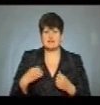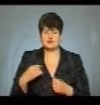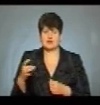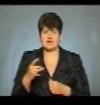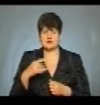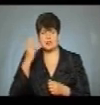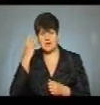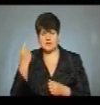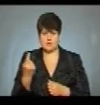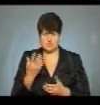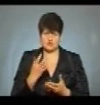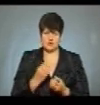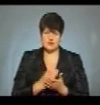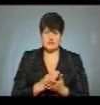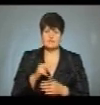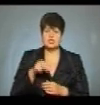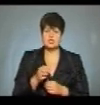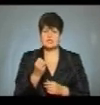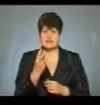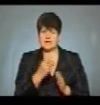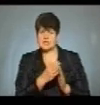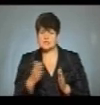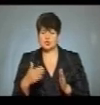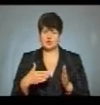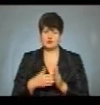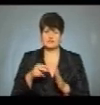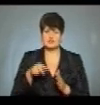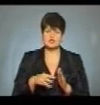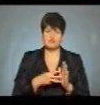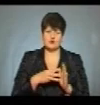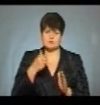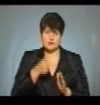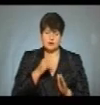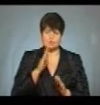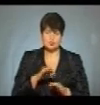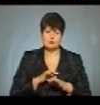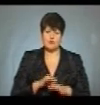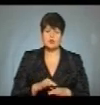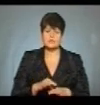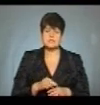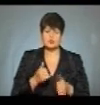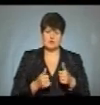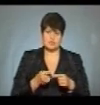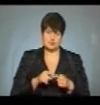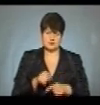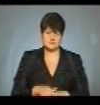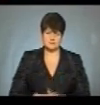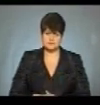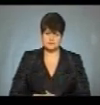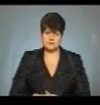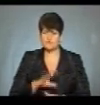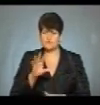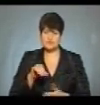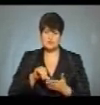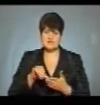і з Хмельницької області. Від 2013 по 2008 буде проходити турнір по цих роках. Усі